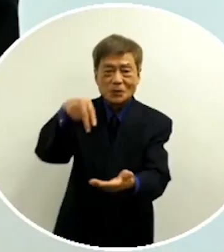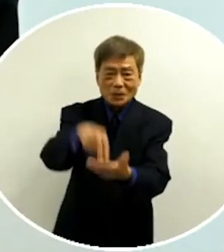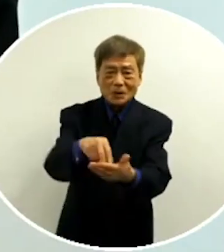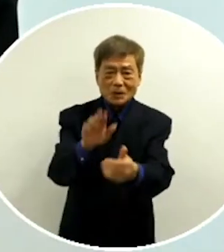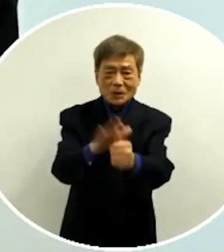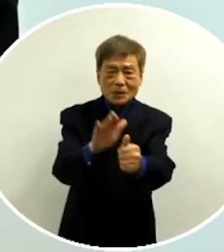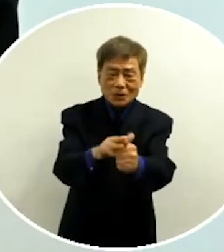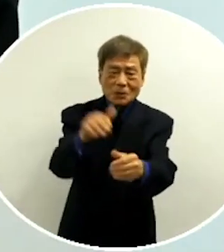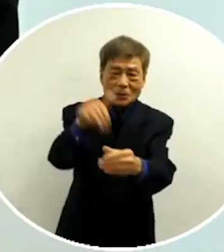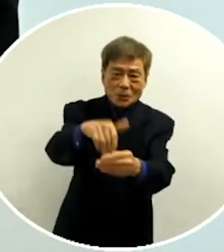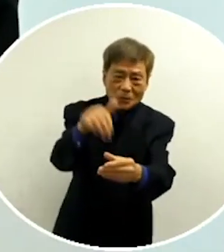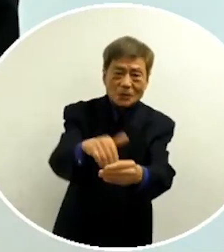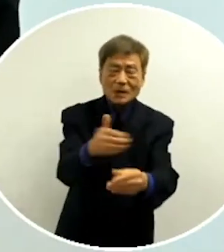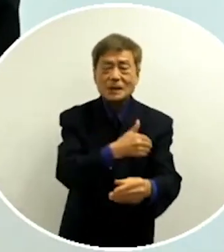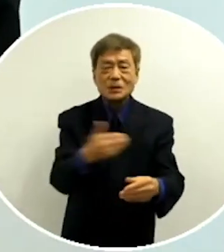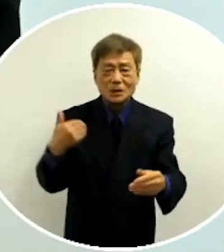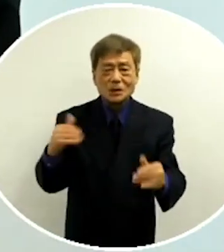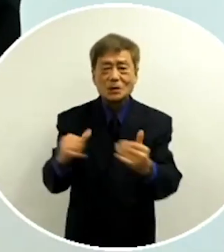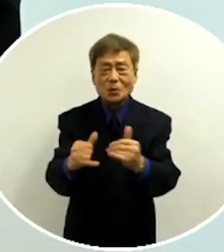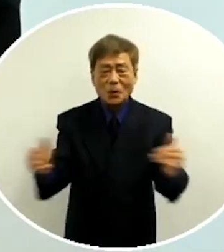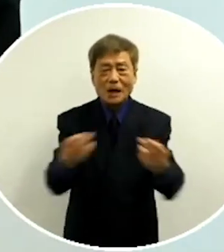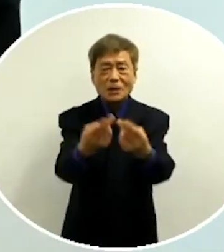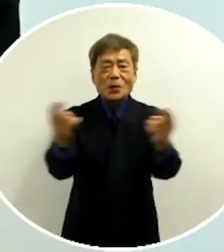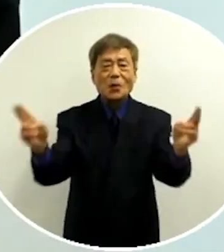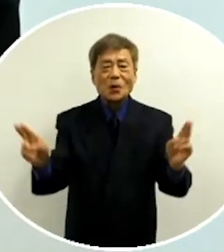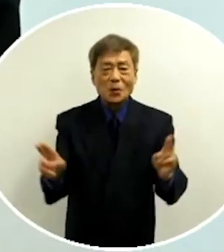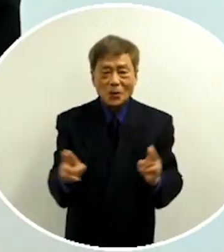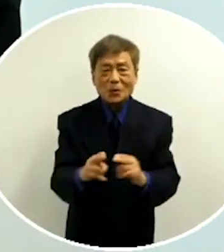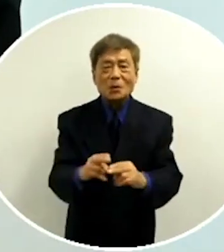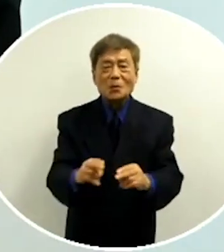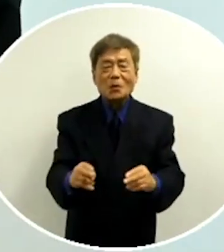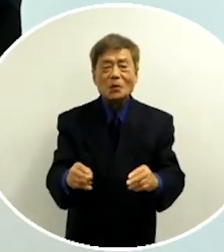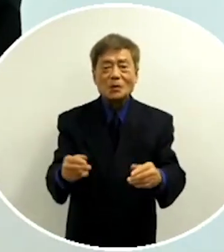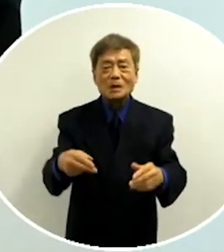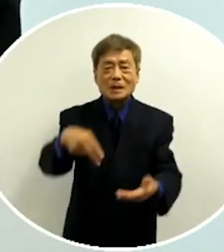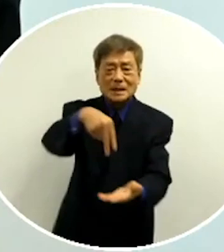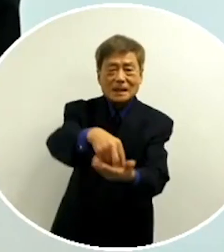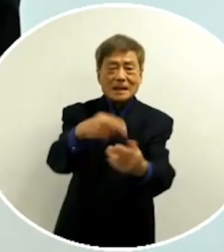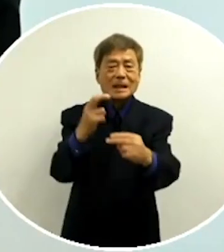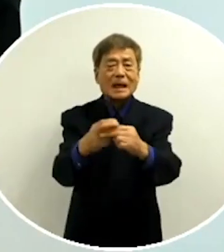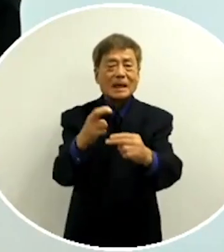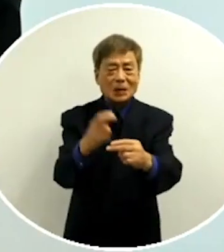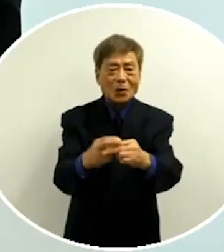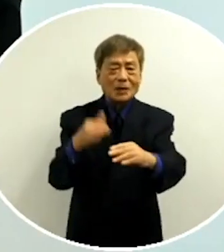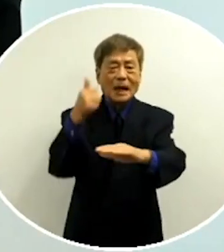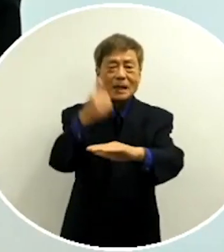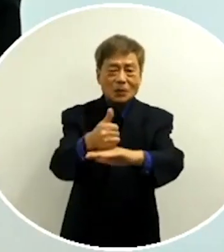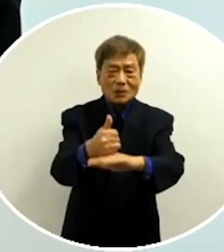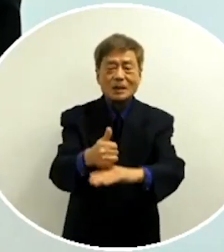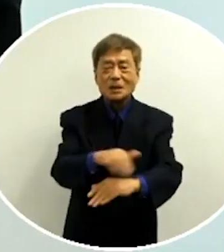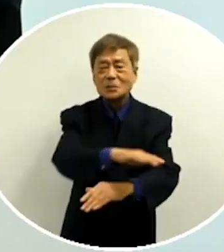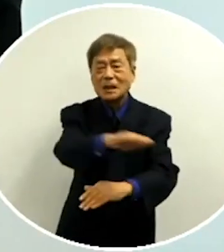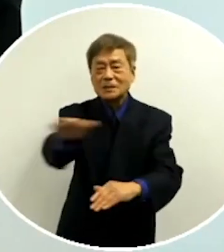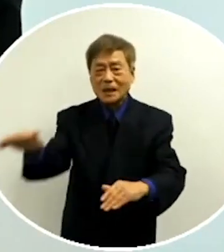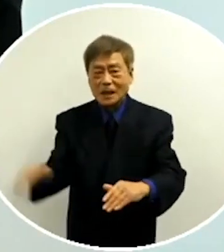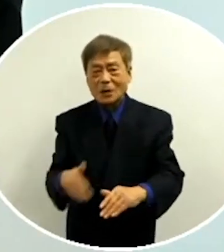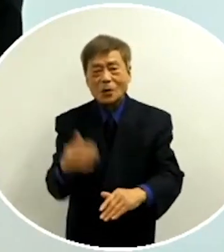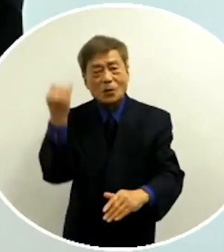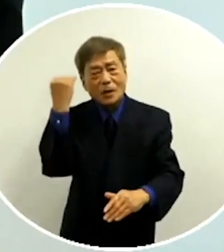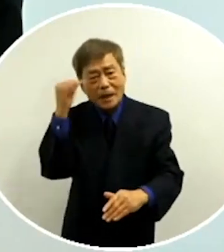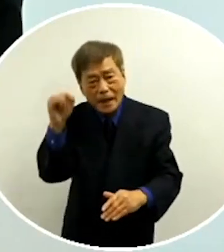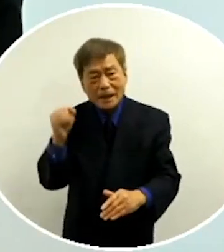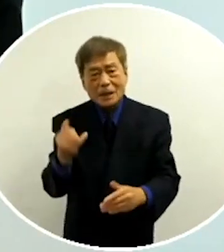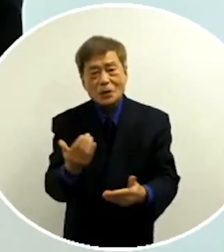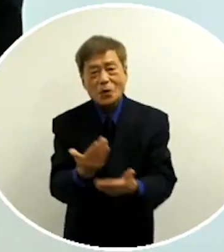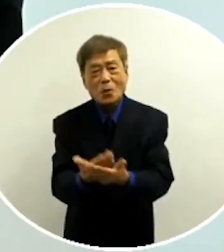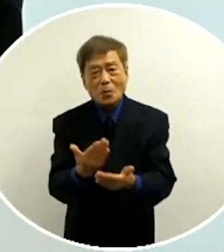選挙運動とうとう通じていっ代表候補者に対するパートナーズの意見を極力聴取し